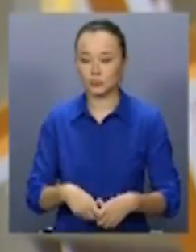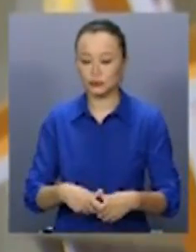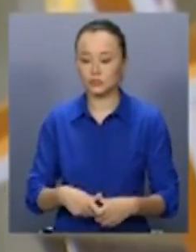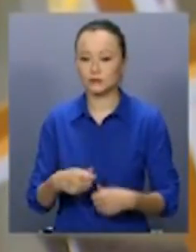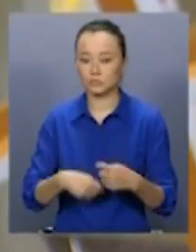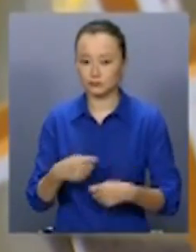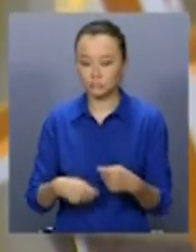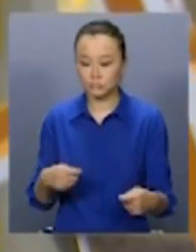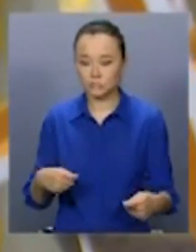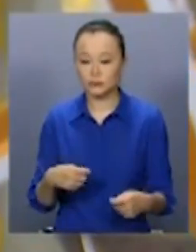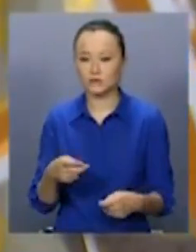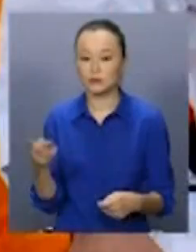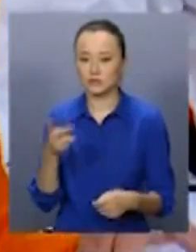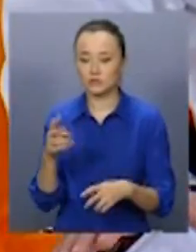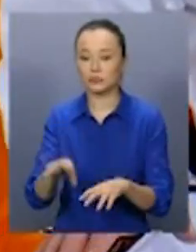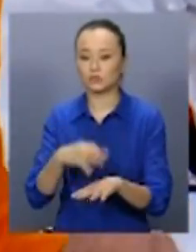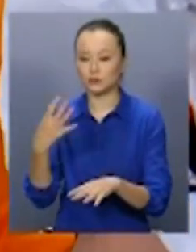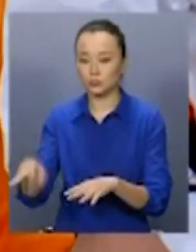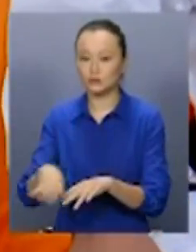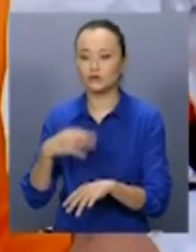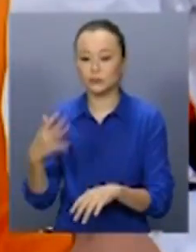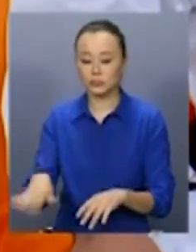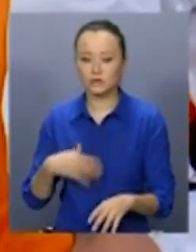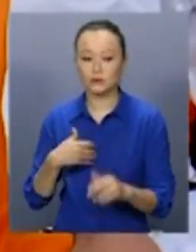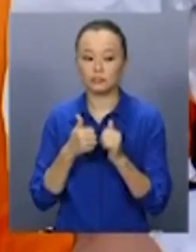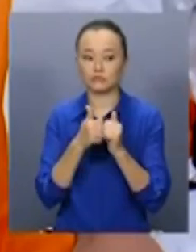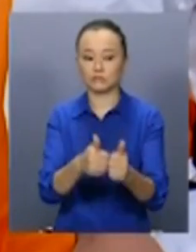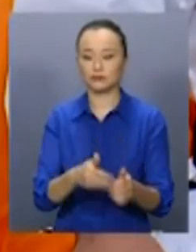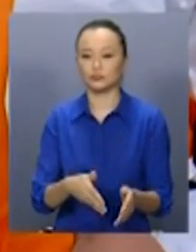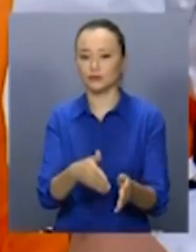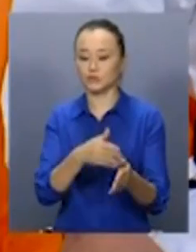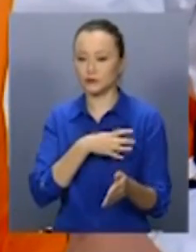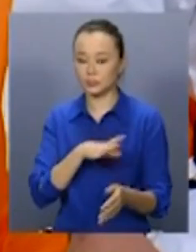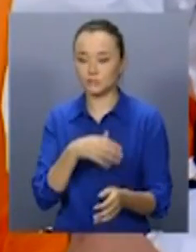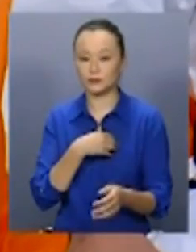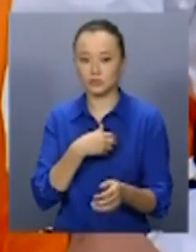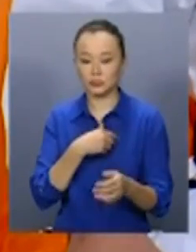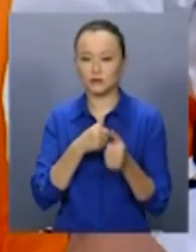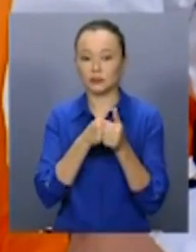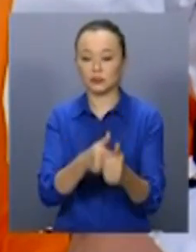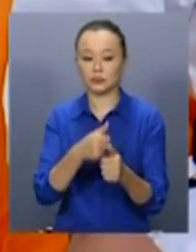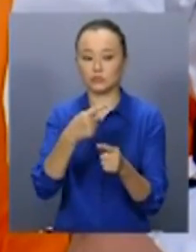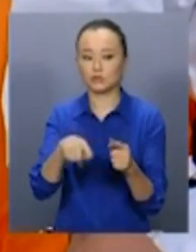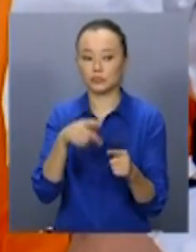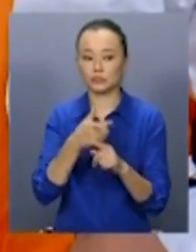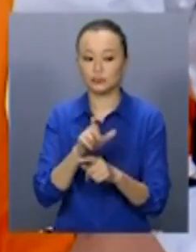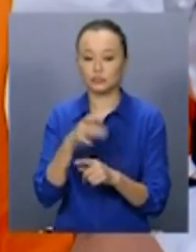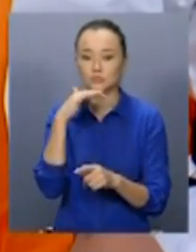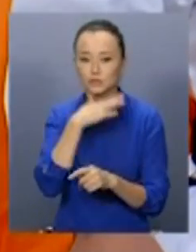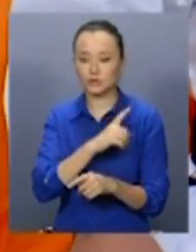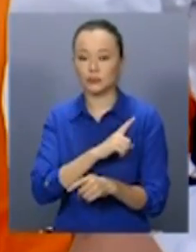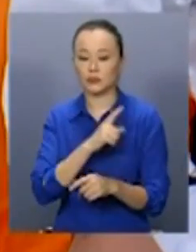егері екеуі де үйленген. Менің жолымды қуған жоқ. Менің жолымды қуған басқа менің өте көп шәкірттерім